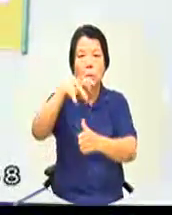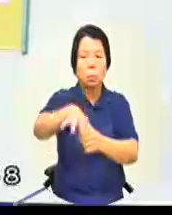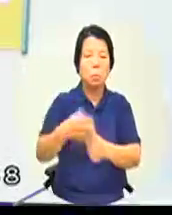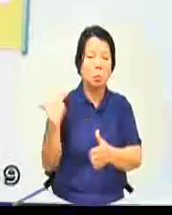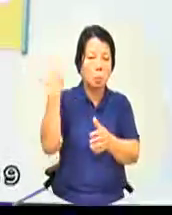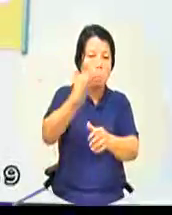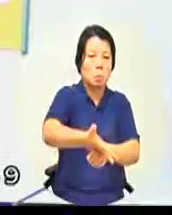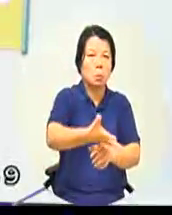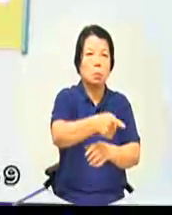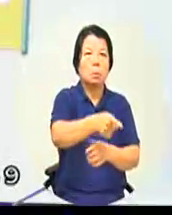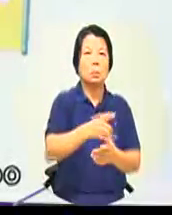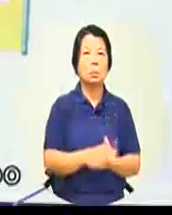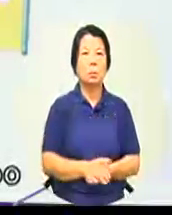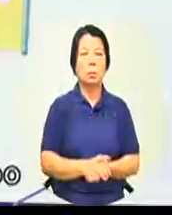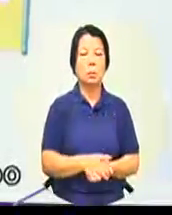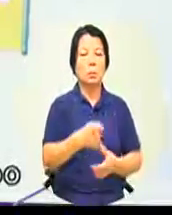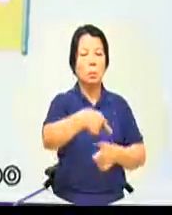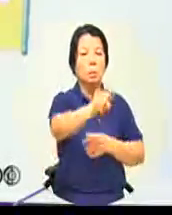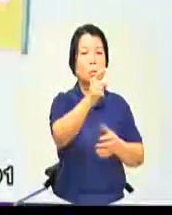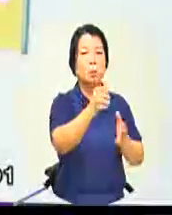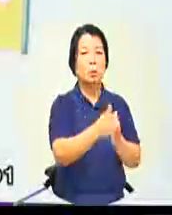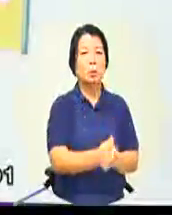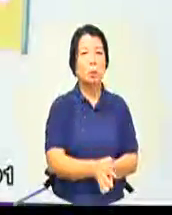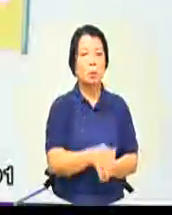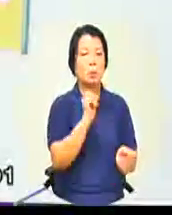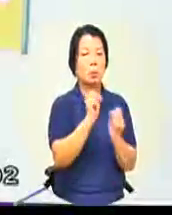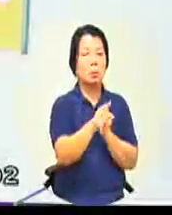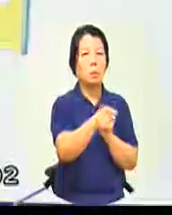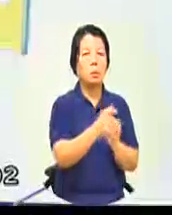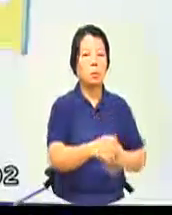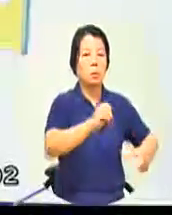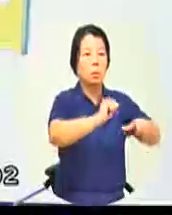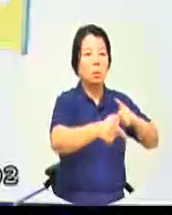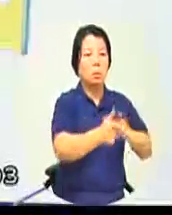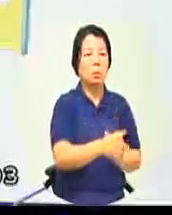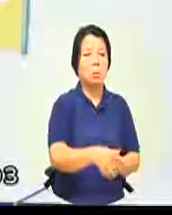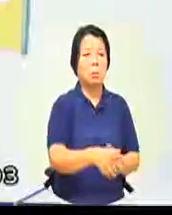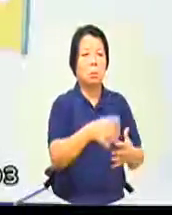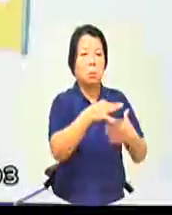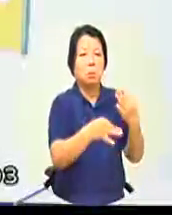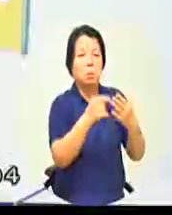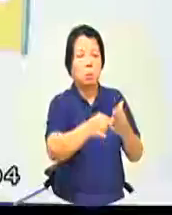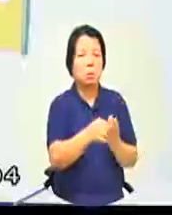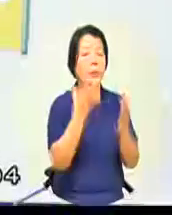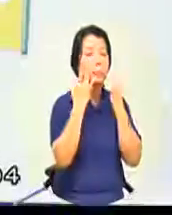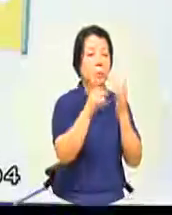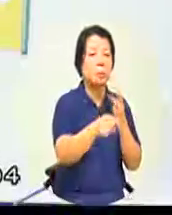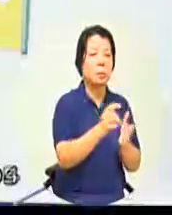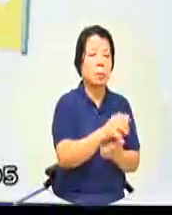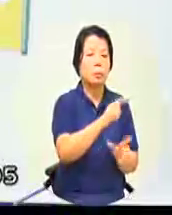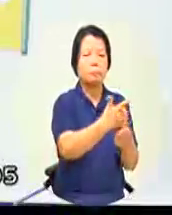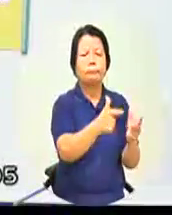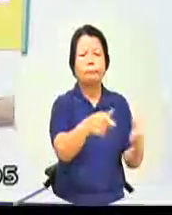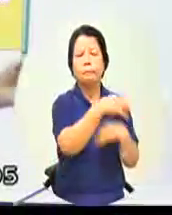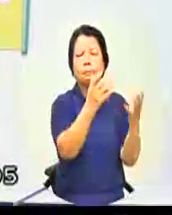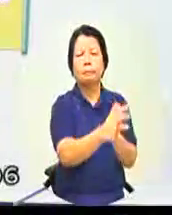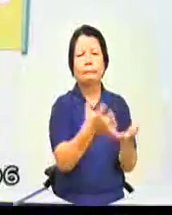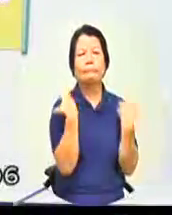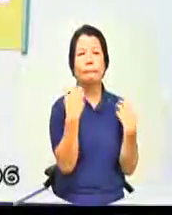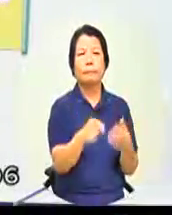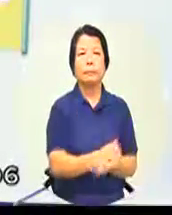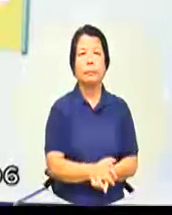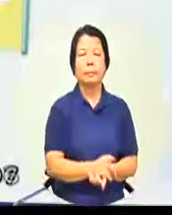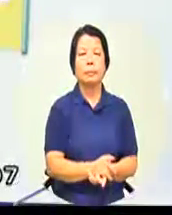托他们去搞这个什么厂商的资格、厂商的菜色、厂商的等等，你讲这笔得